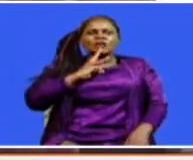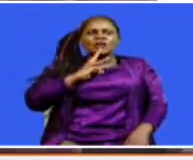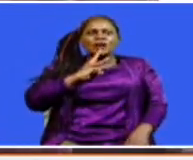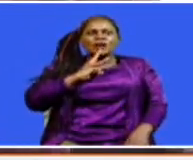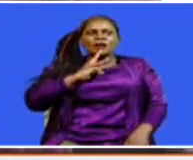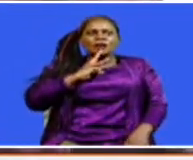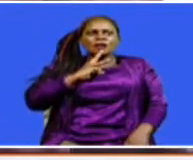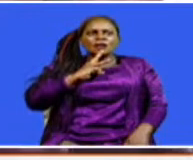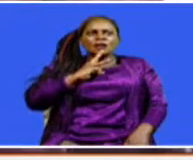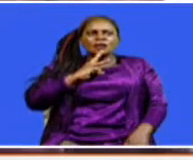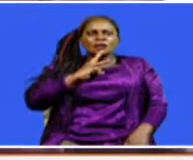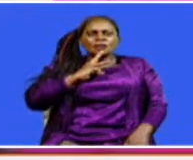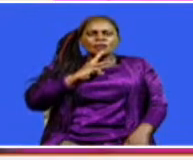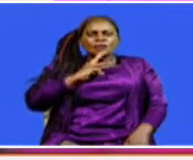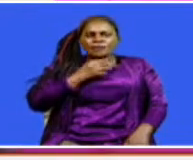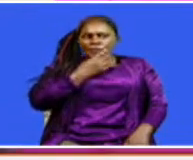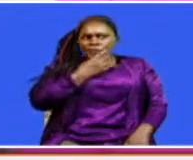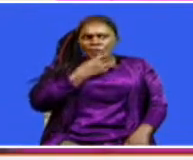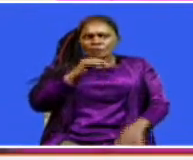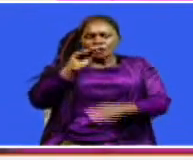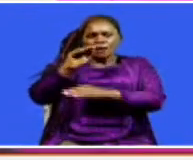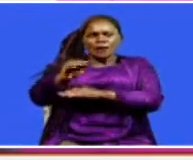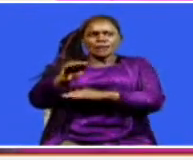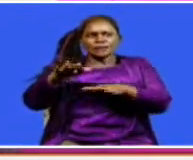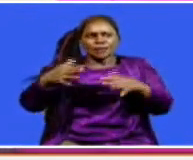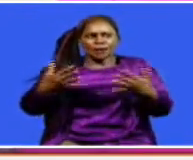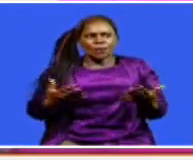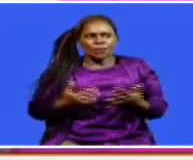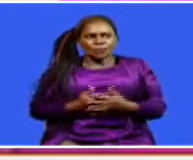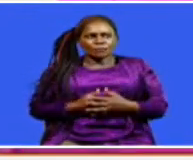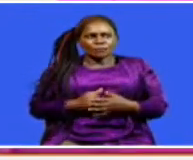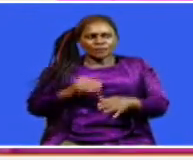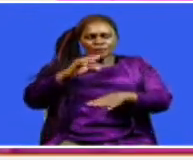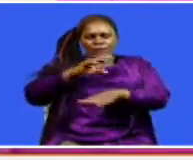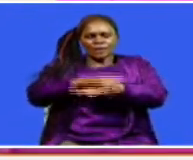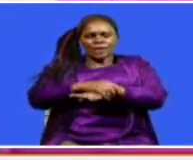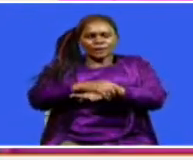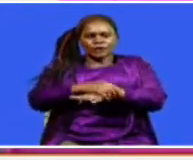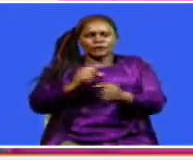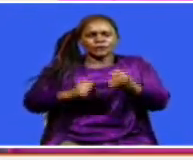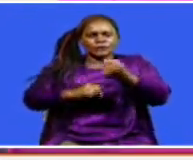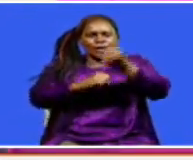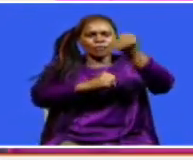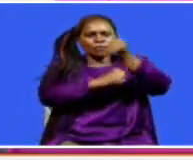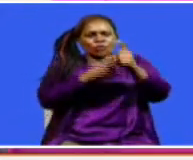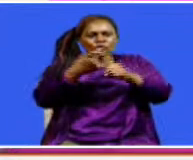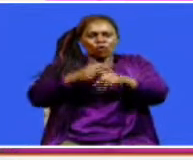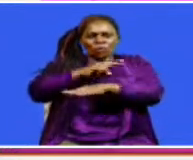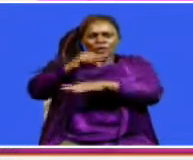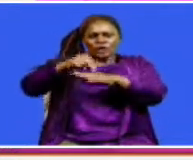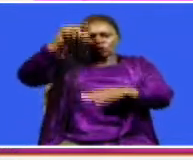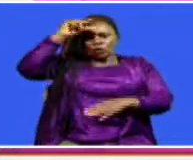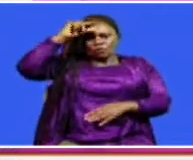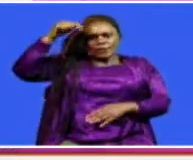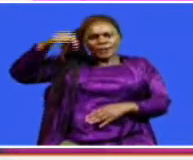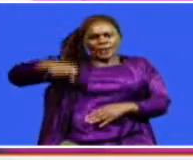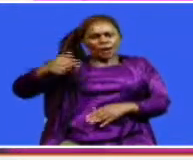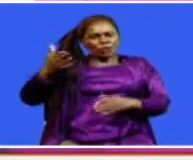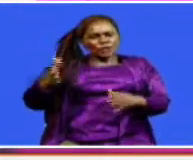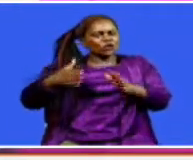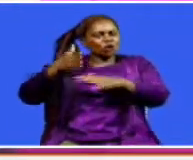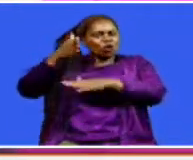sijui kama watasikia hiyo elimu kidogo. Tunaomba ya kwamba tupate msaada kutoka serikali kuu, kwa sababu sasa hii